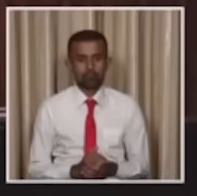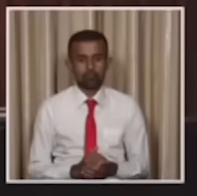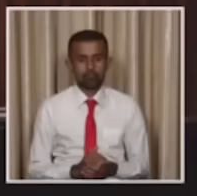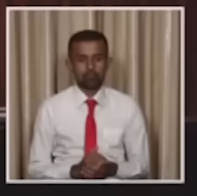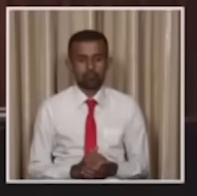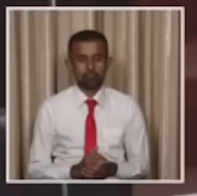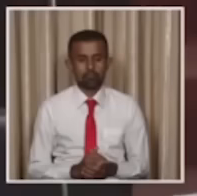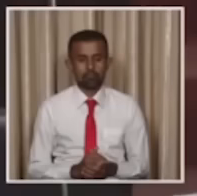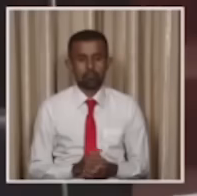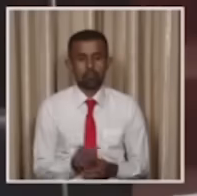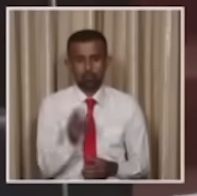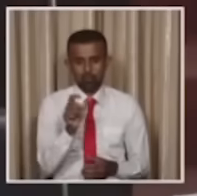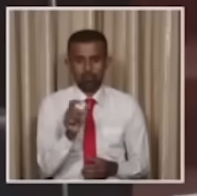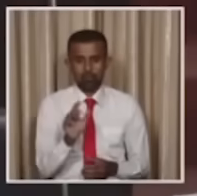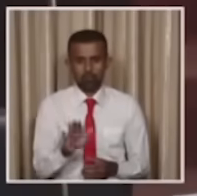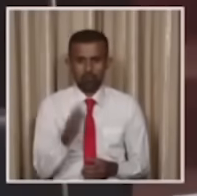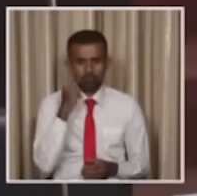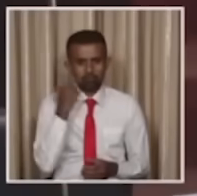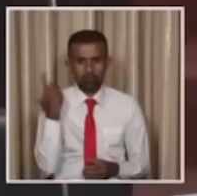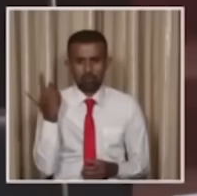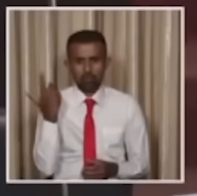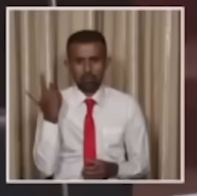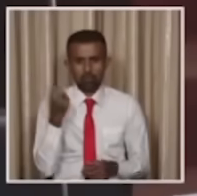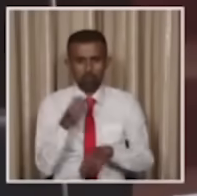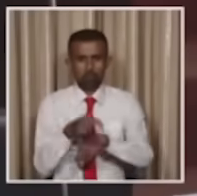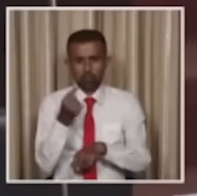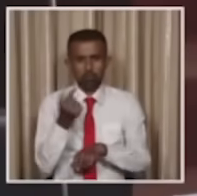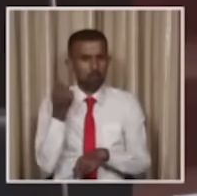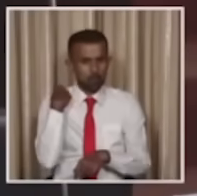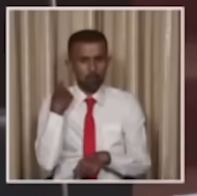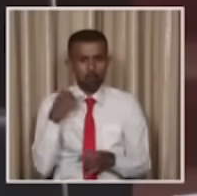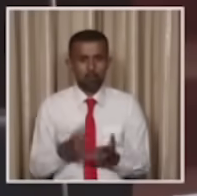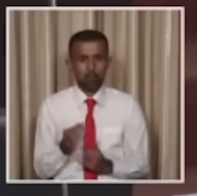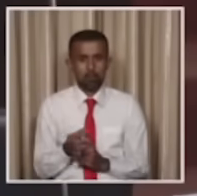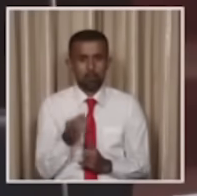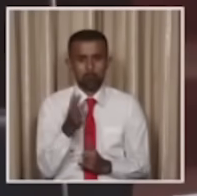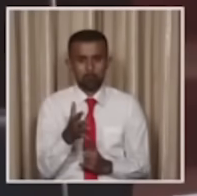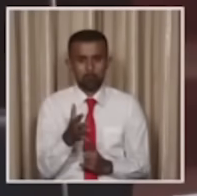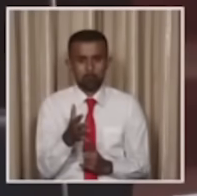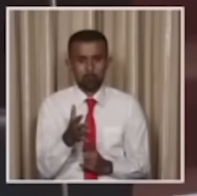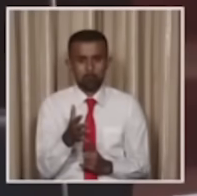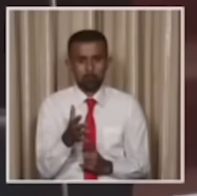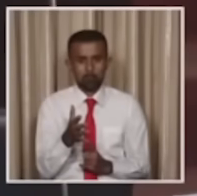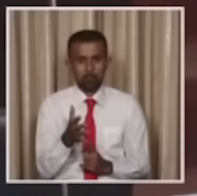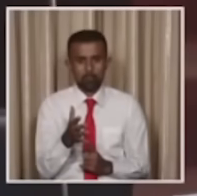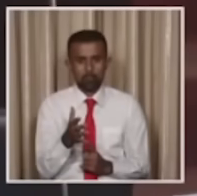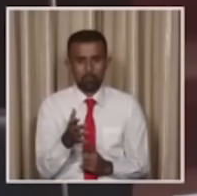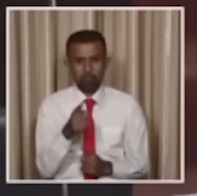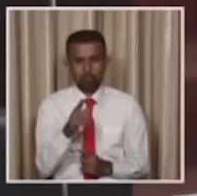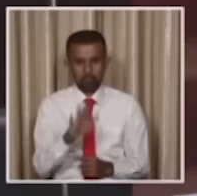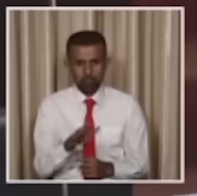ඕනේ. ඔබතුමා හිටියත් දන්නේ මොහොතක කලින් අපේ සජිත් ප්‍රේමදාස මැතිතුමා ගැන යම් මම විවේචන ඇති උනා ඔබතුමා එලා